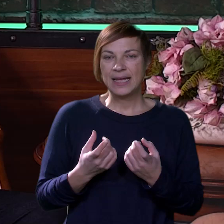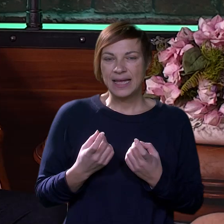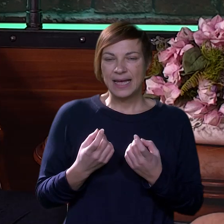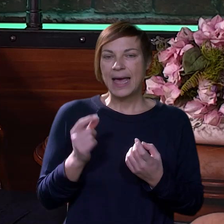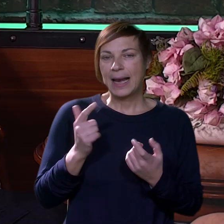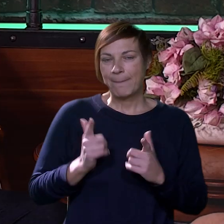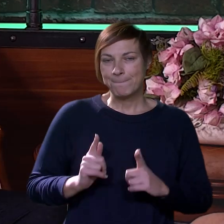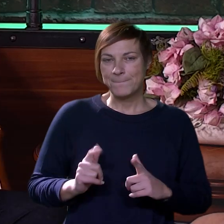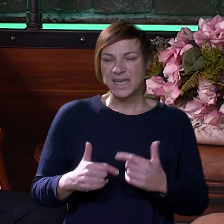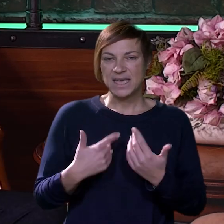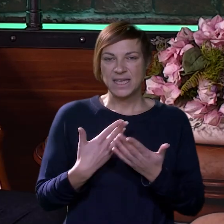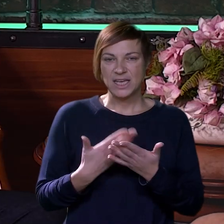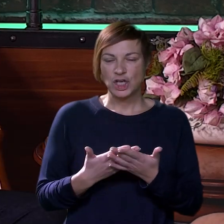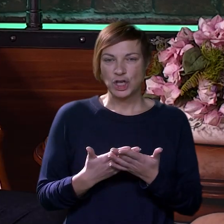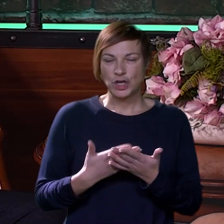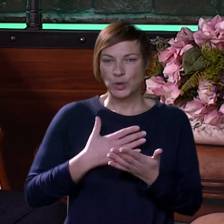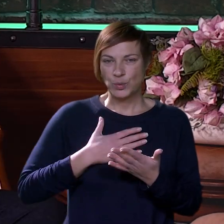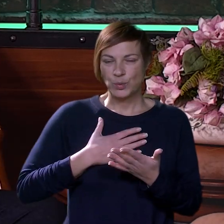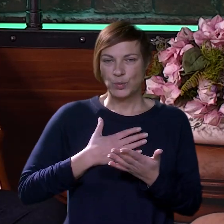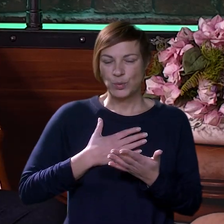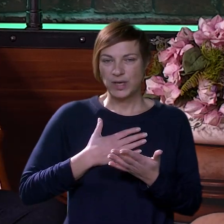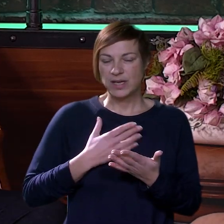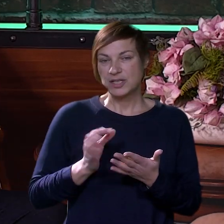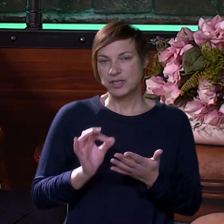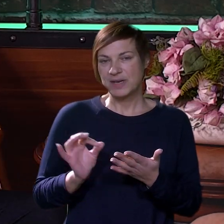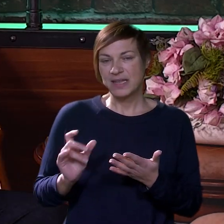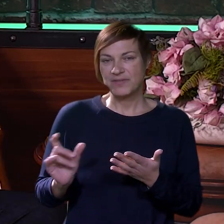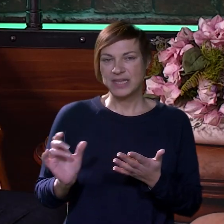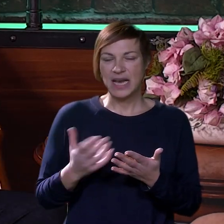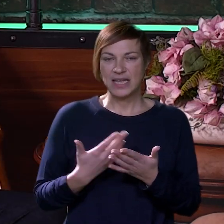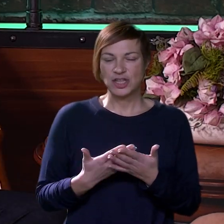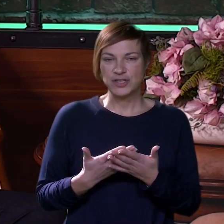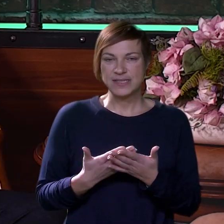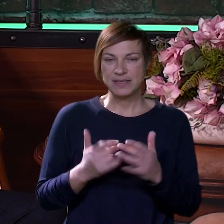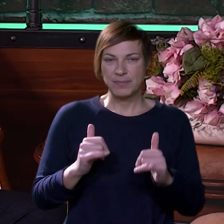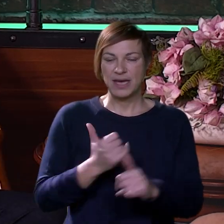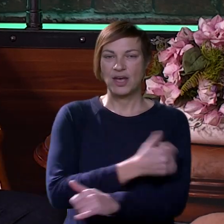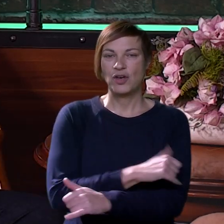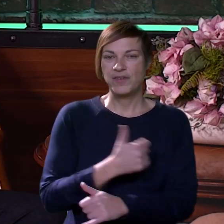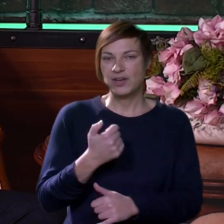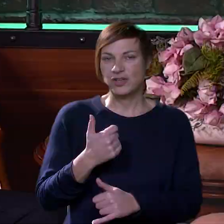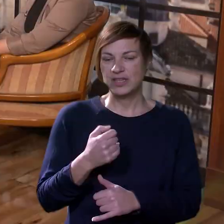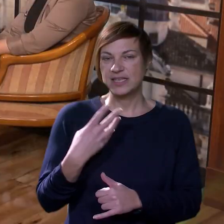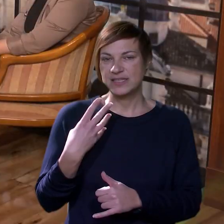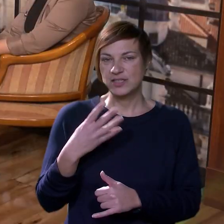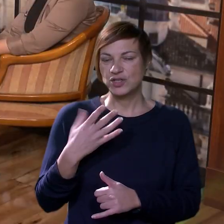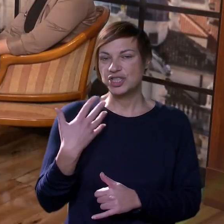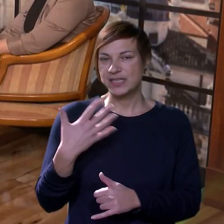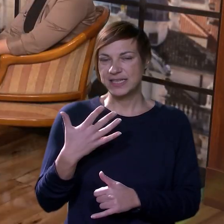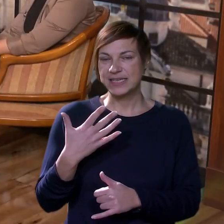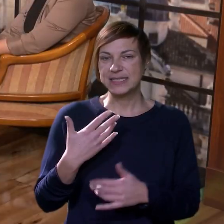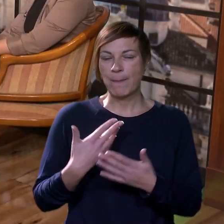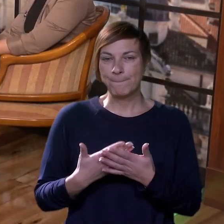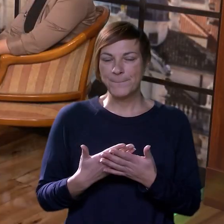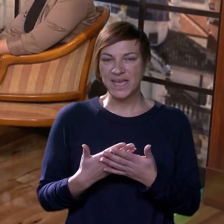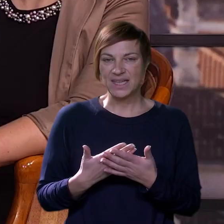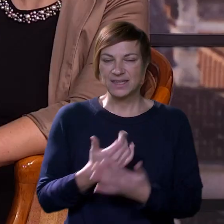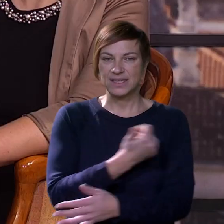ali relativno mirno i u našim redovnim djelatnostima. Ove godine je